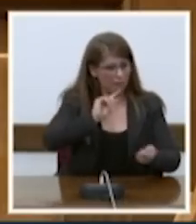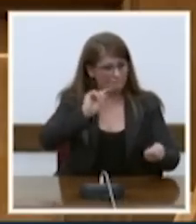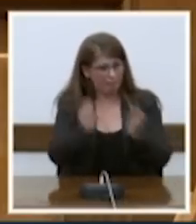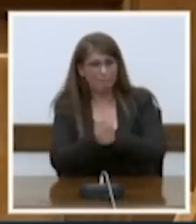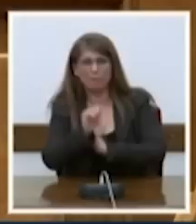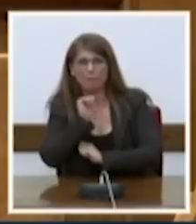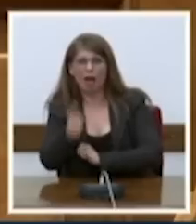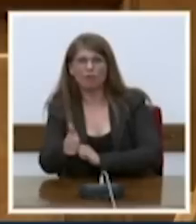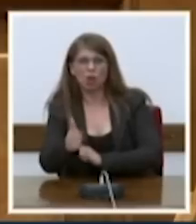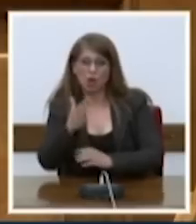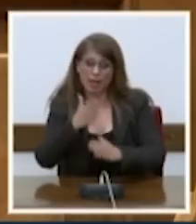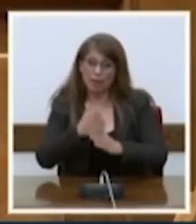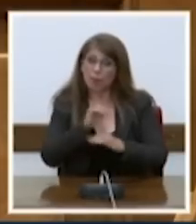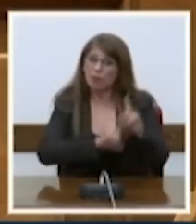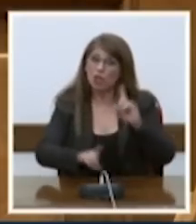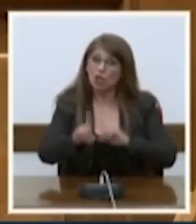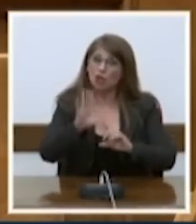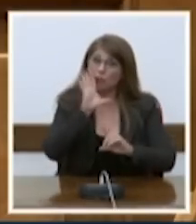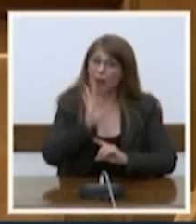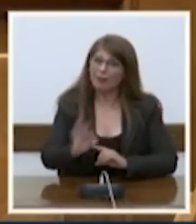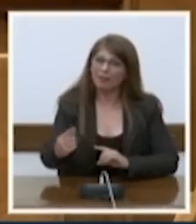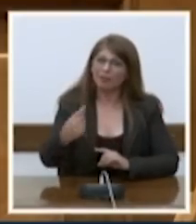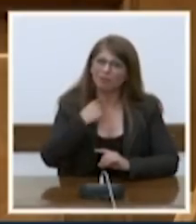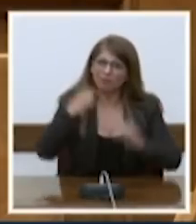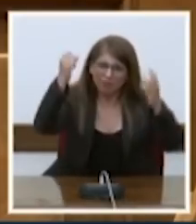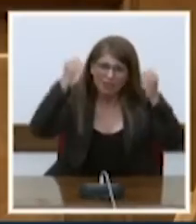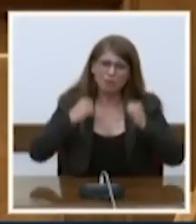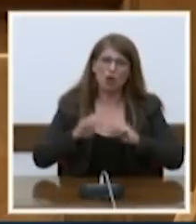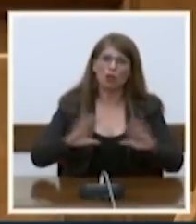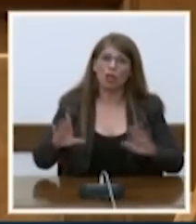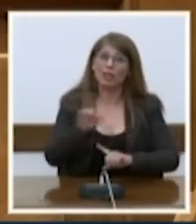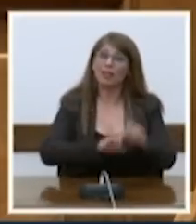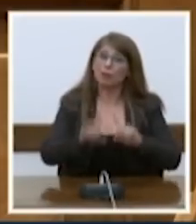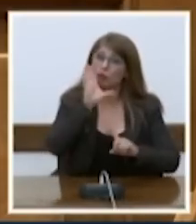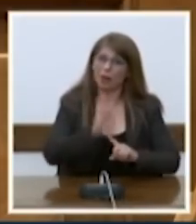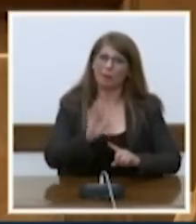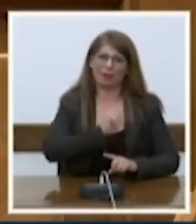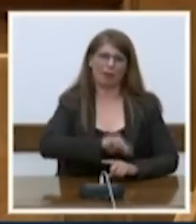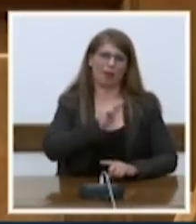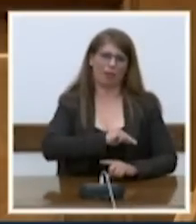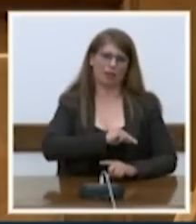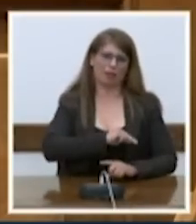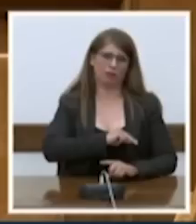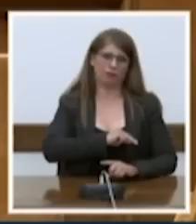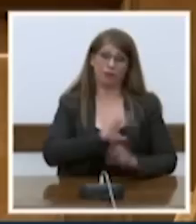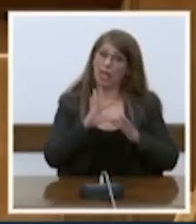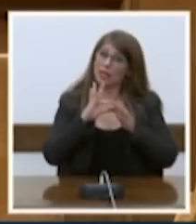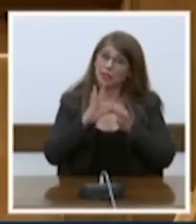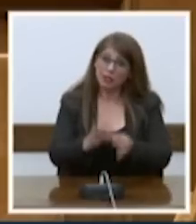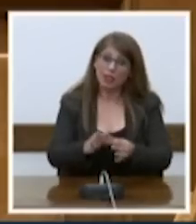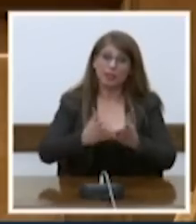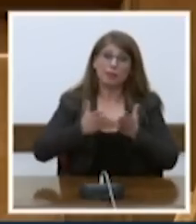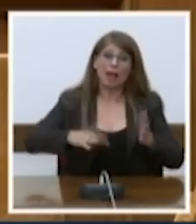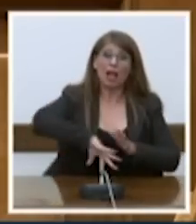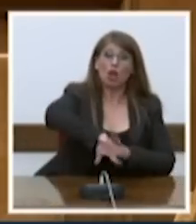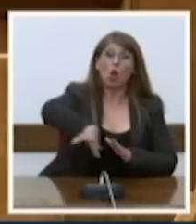κρύψετε ποιος πραγματικά χάνει και ποιος πραγματικά κερδίζει. Συνεχίζετε τη μεγάλη κλοπή του